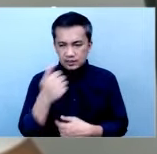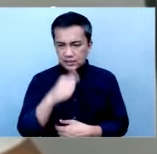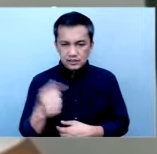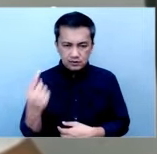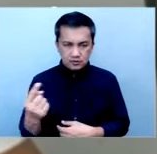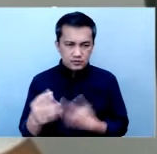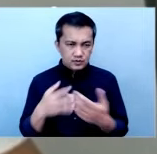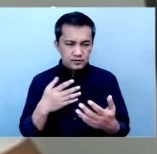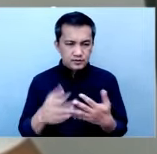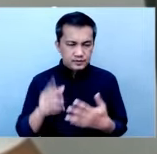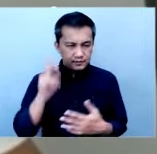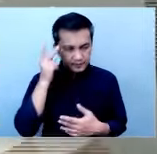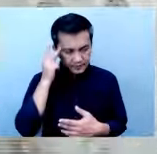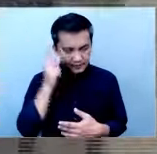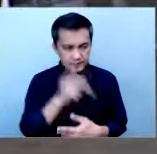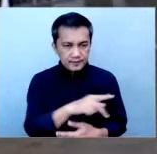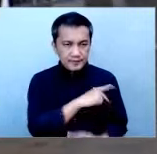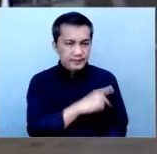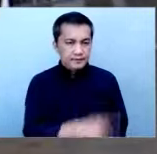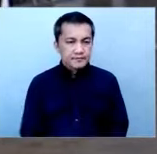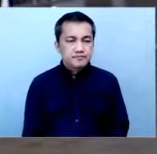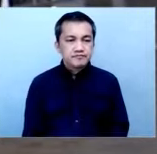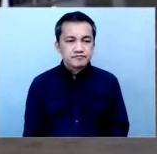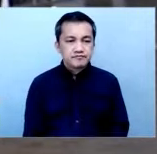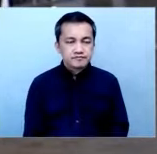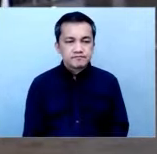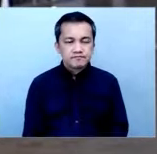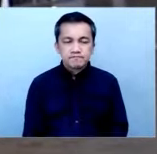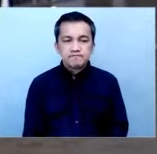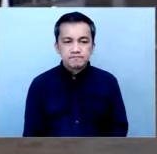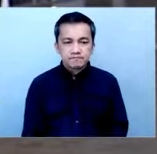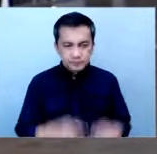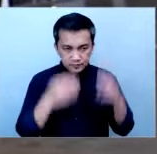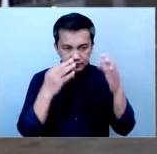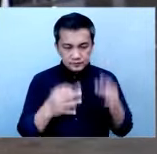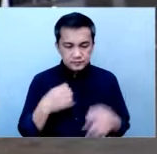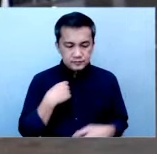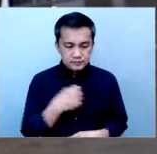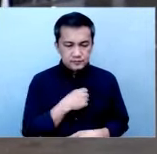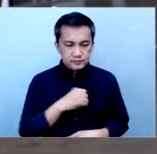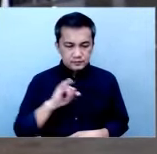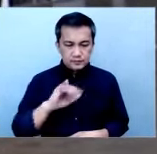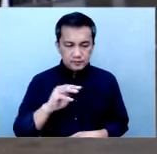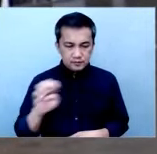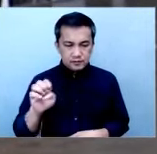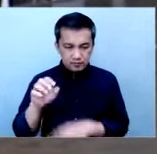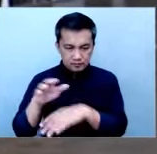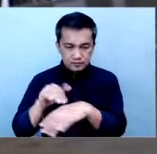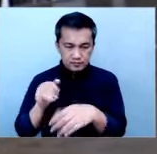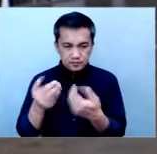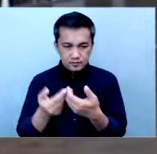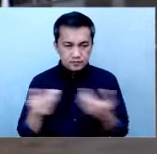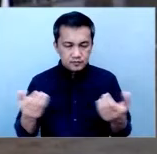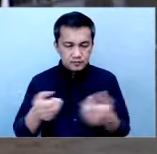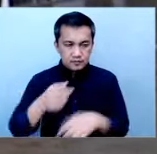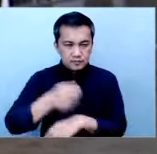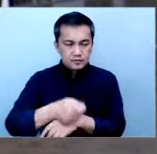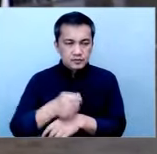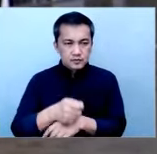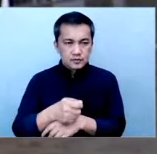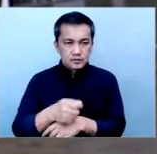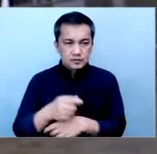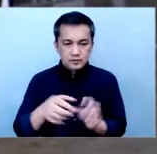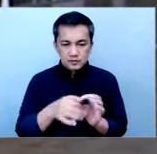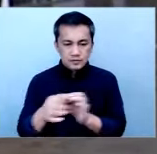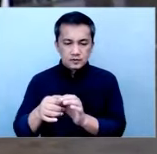whether it's political or personal interest. Desidido naman si Senadora Marcos na magpatawag ng hiwalay na pagdinig kaugnay sa